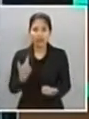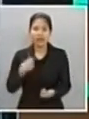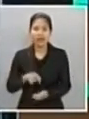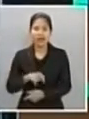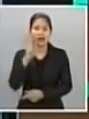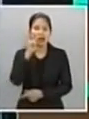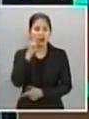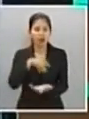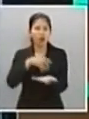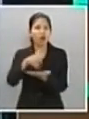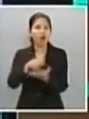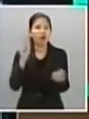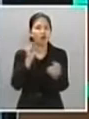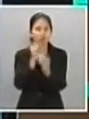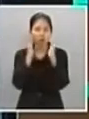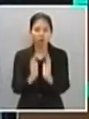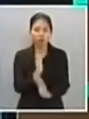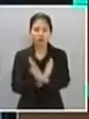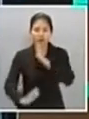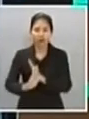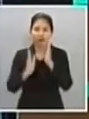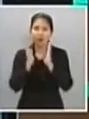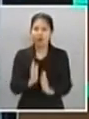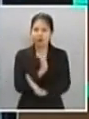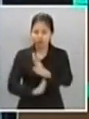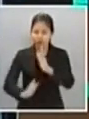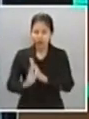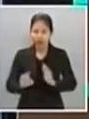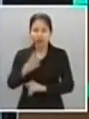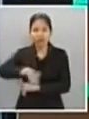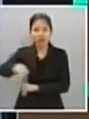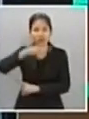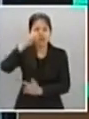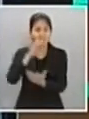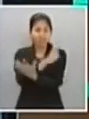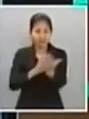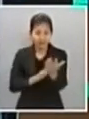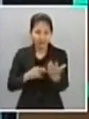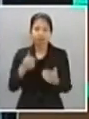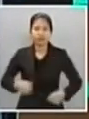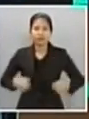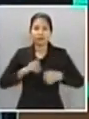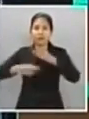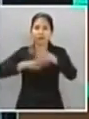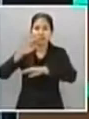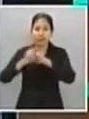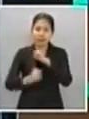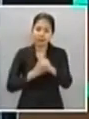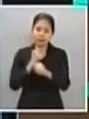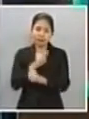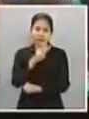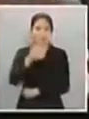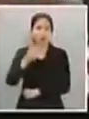เพราะว่ารัฐบาลเองก็พยายามที่จะพัฒนาคุณภาพชีวิตของผู้พิการมาอย่างต่อเนื่องโดยตั้งแต่ปี2553